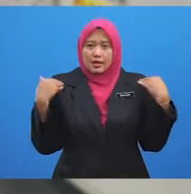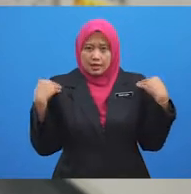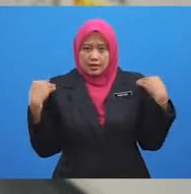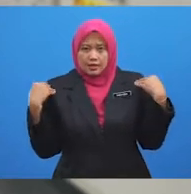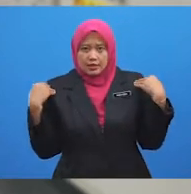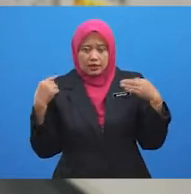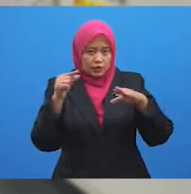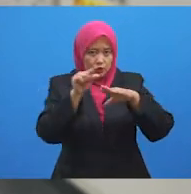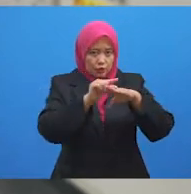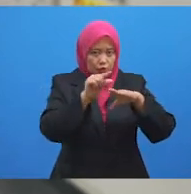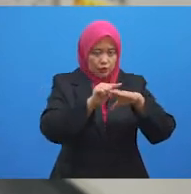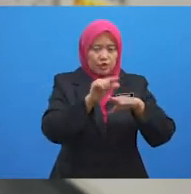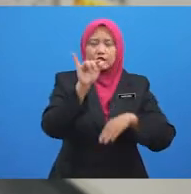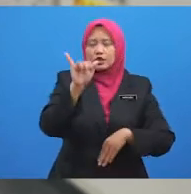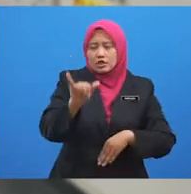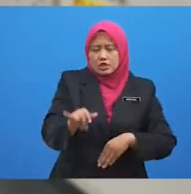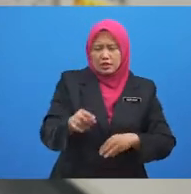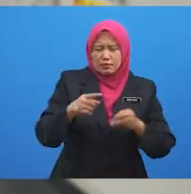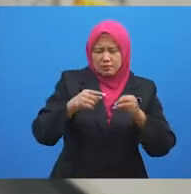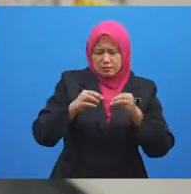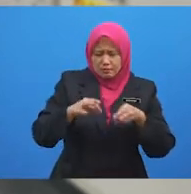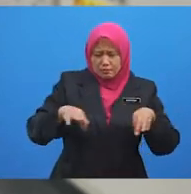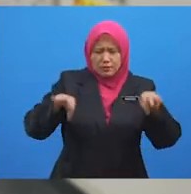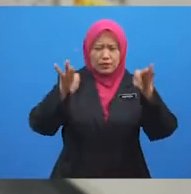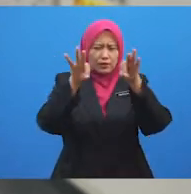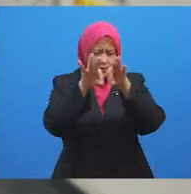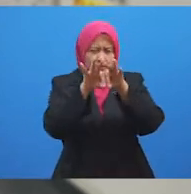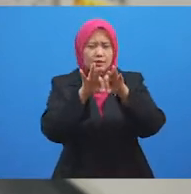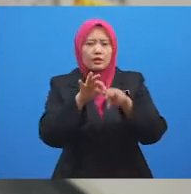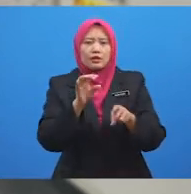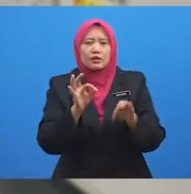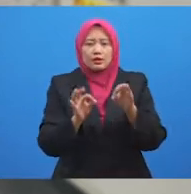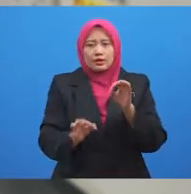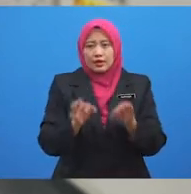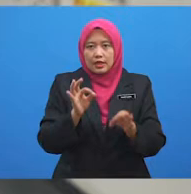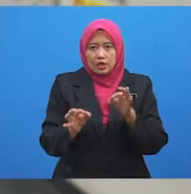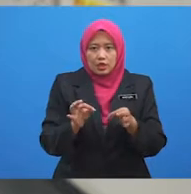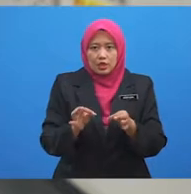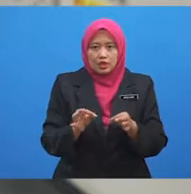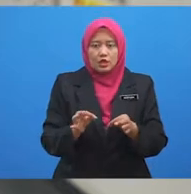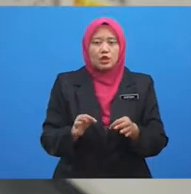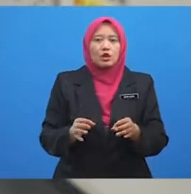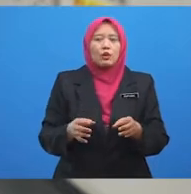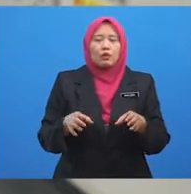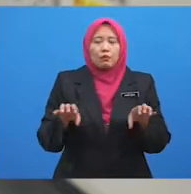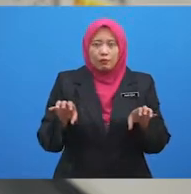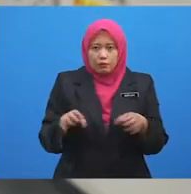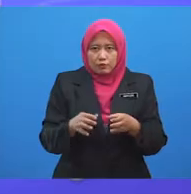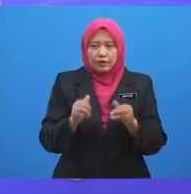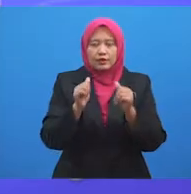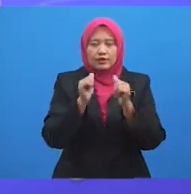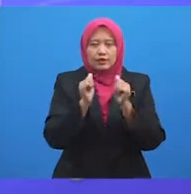mempunyai kegunaan yang penting jika ia dikendalikan dengan cara yang